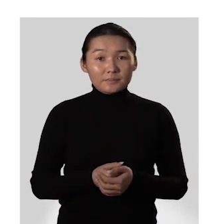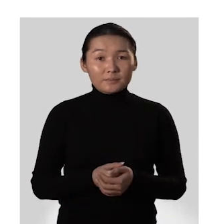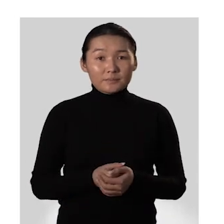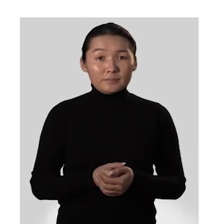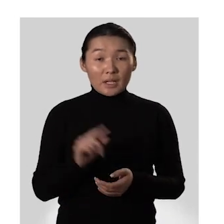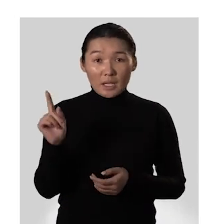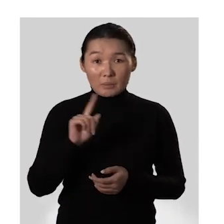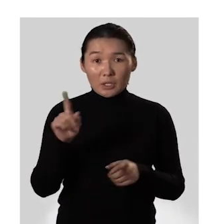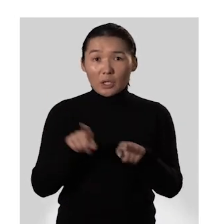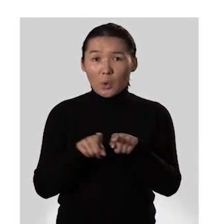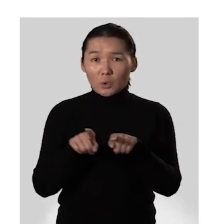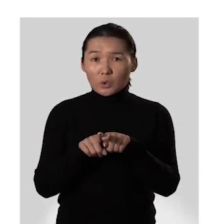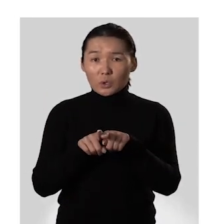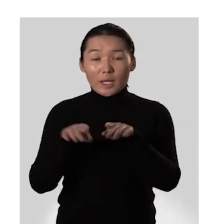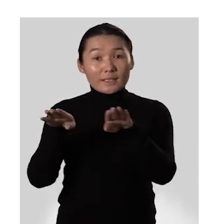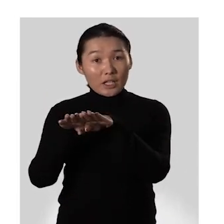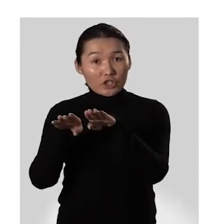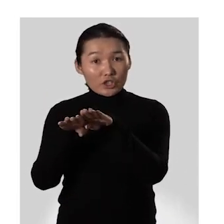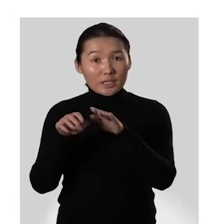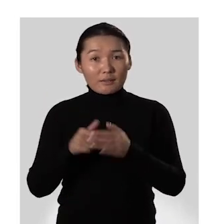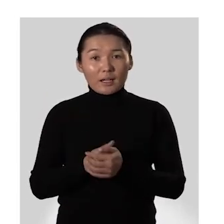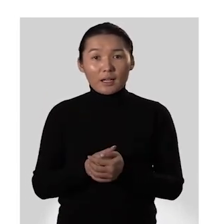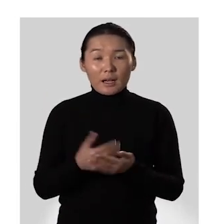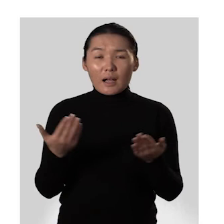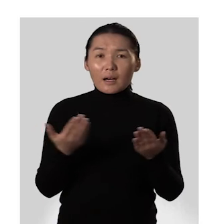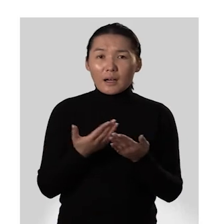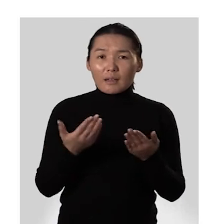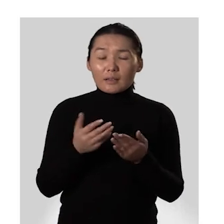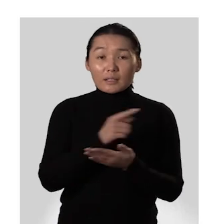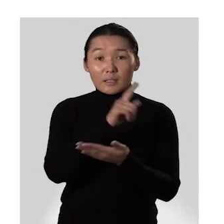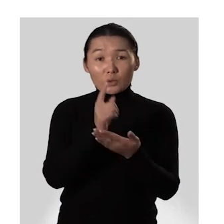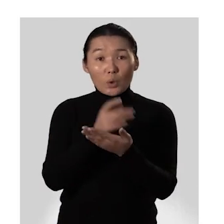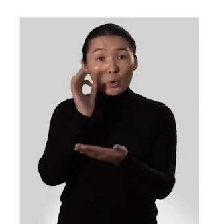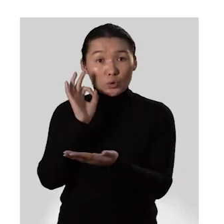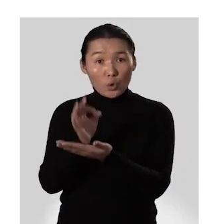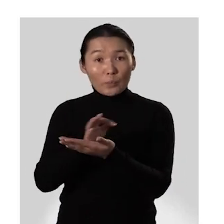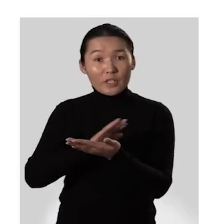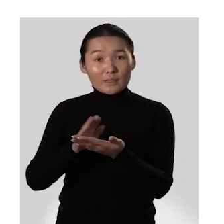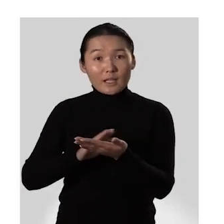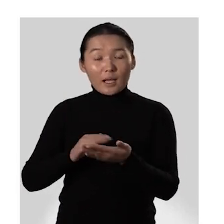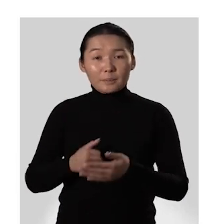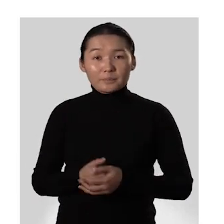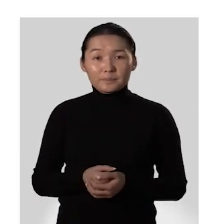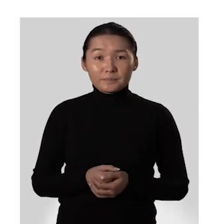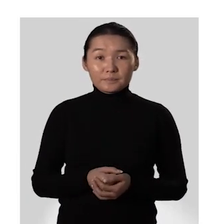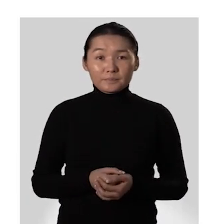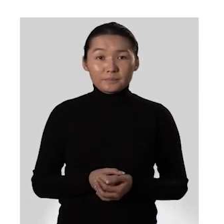Эмнеге окшош? Салыштыргыла. Кандай деген суроого жооп жазгыла.